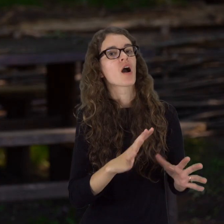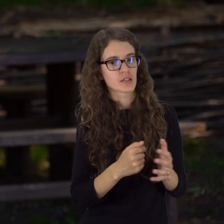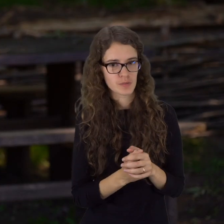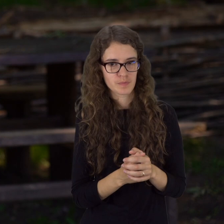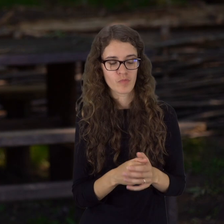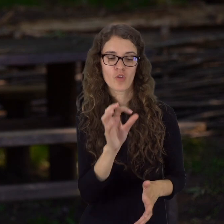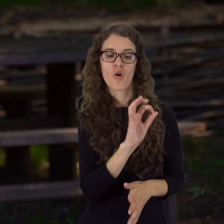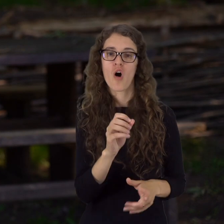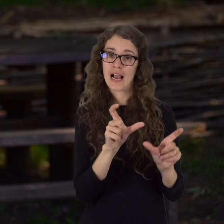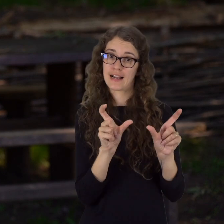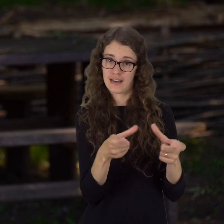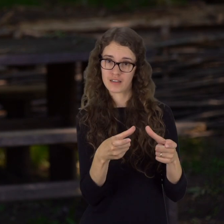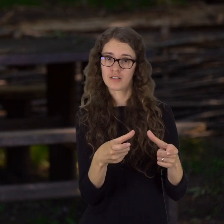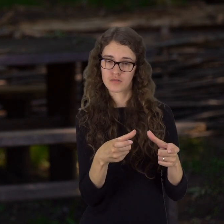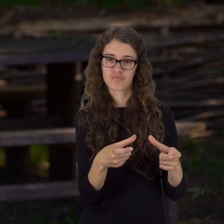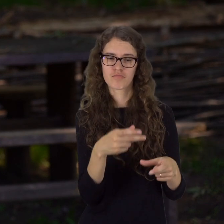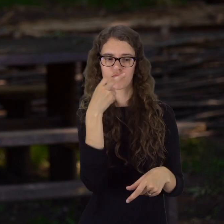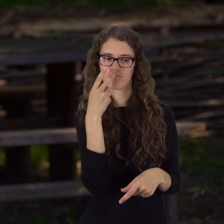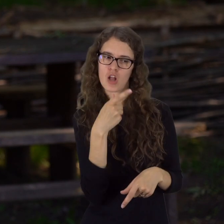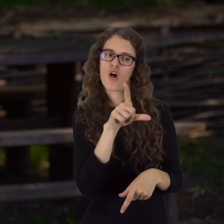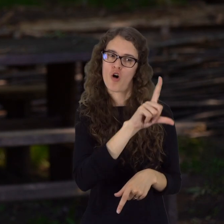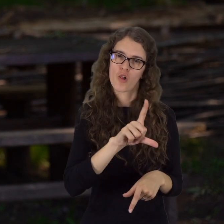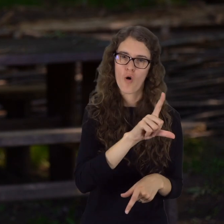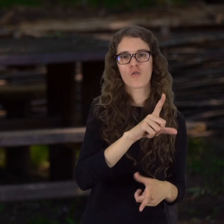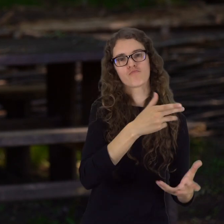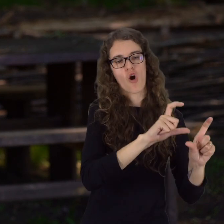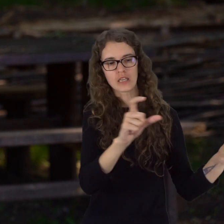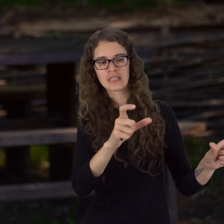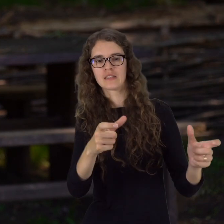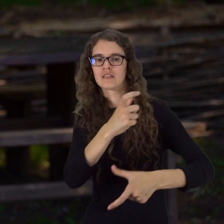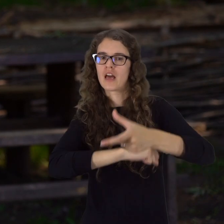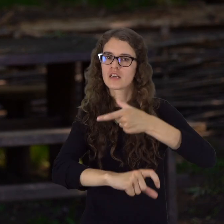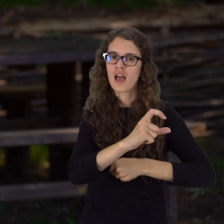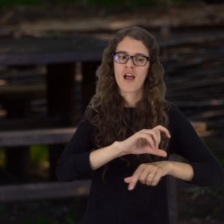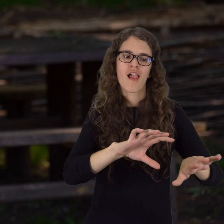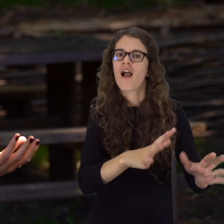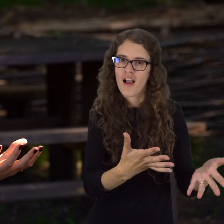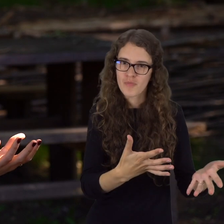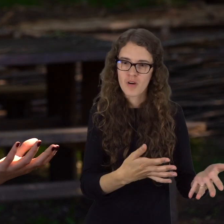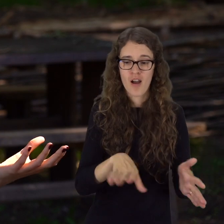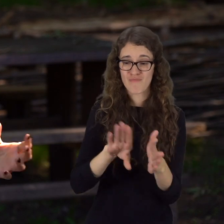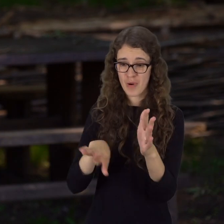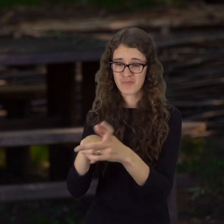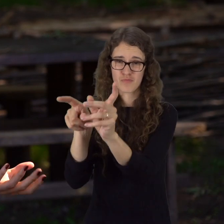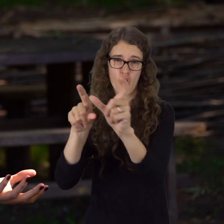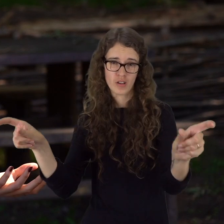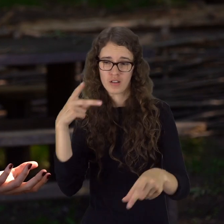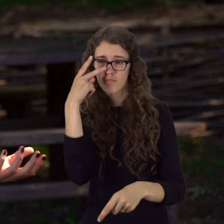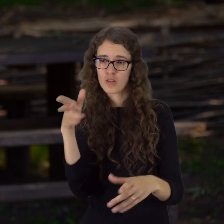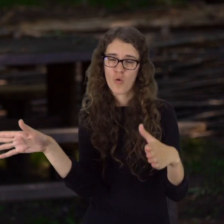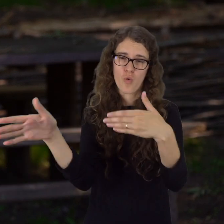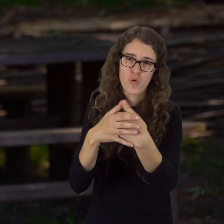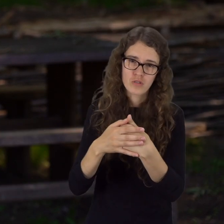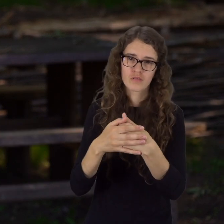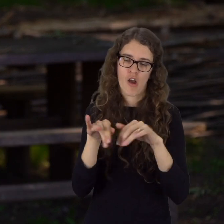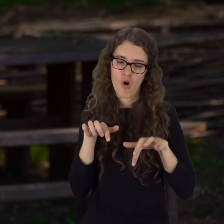ekranus pakalbėjome, tai tas karantino įtaka lauko mokykloms ir darželiams, Taip. Nes tikrai jau ir šiaip paprastų mokyklų moksleiviams teko